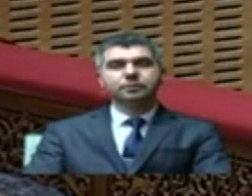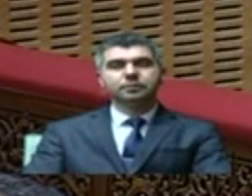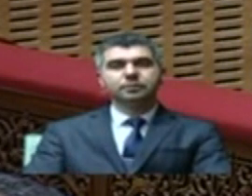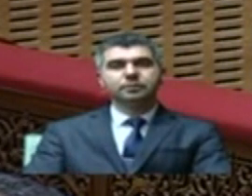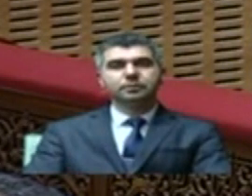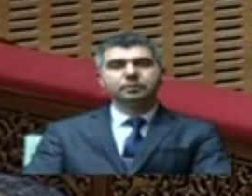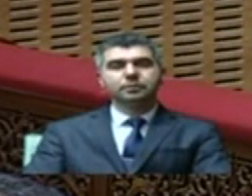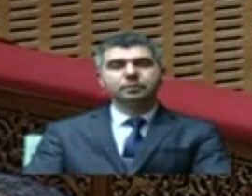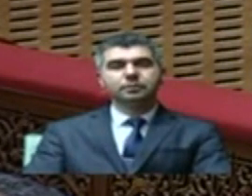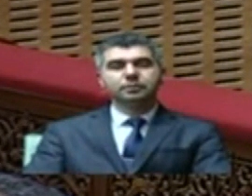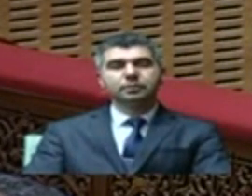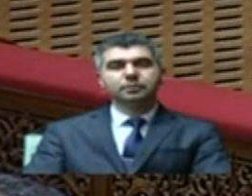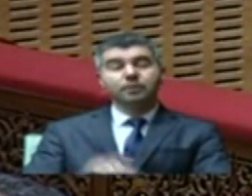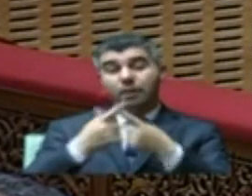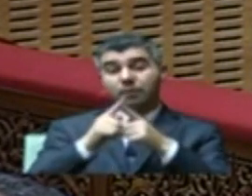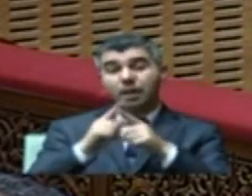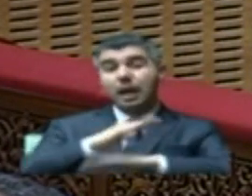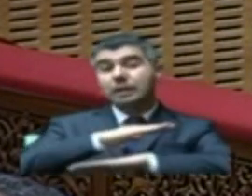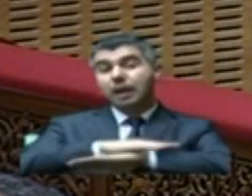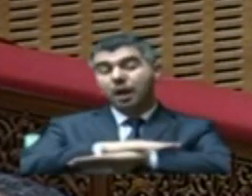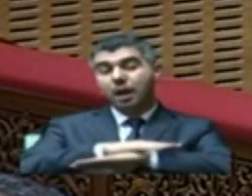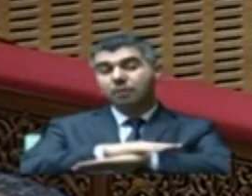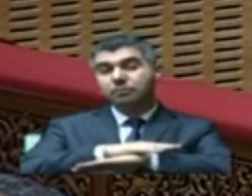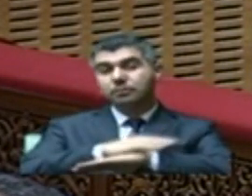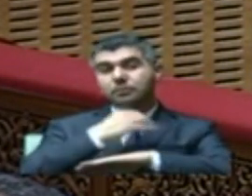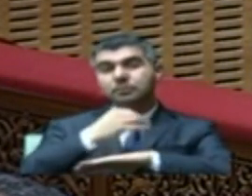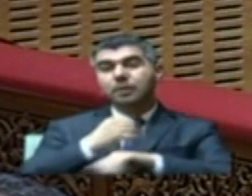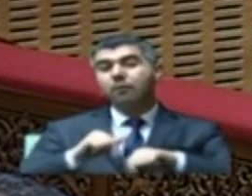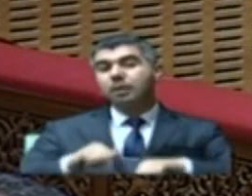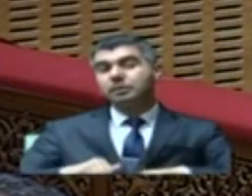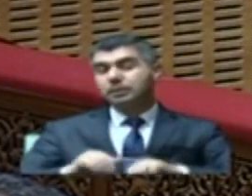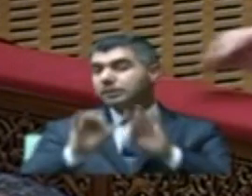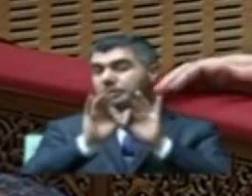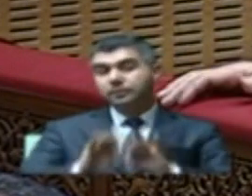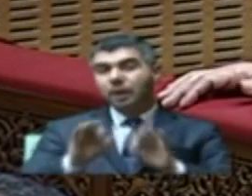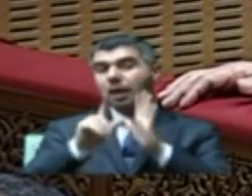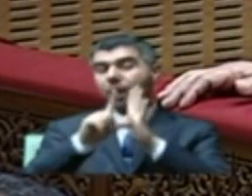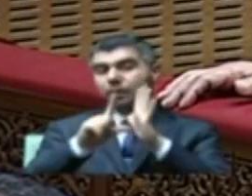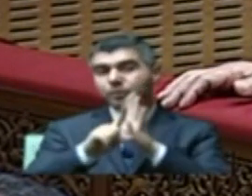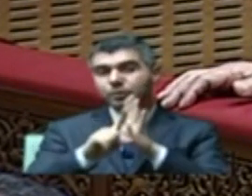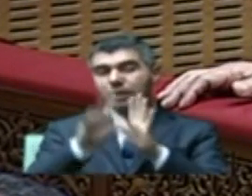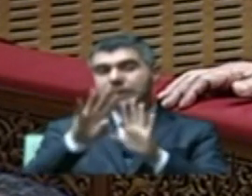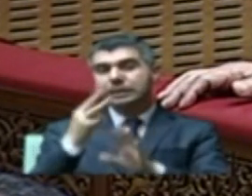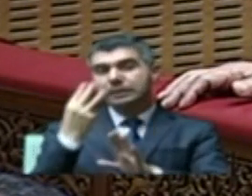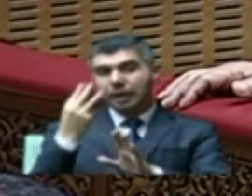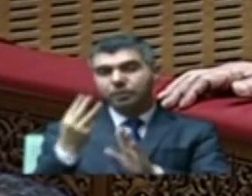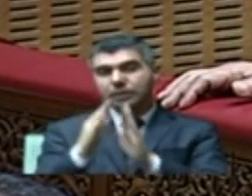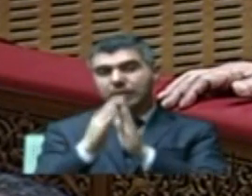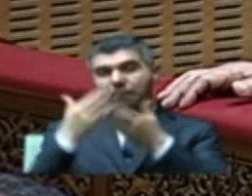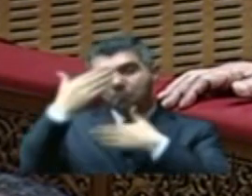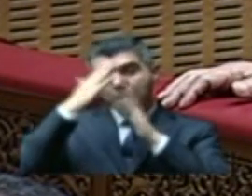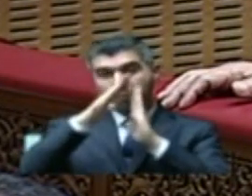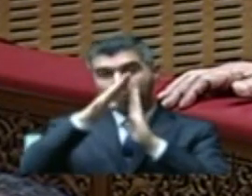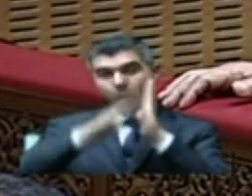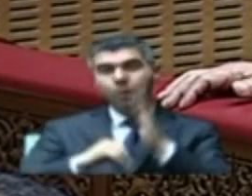وبالتالي لم تحترموا السيد الوزير لا القانون لا المادة 13 من الدستور